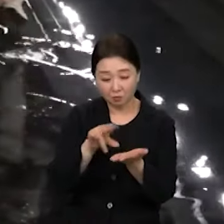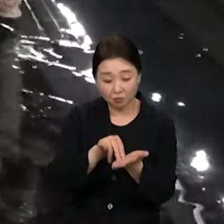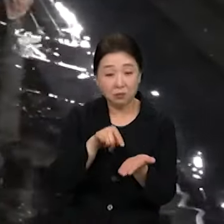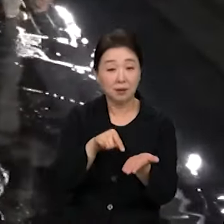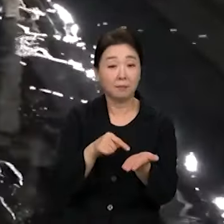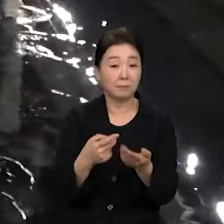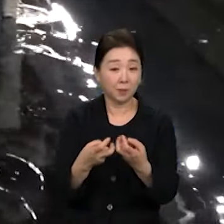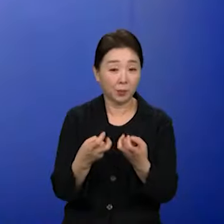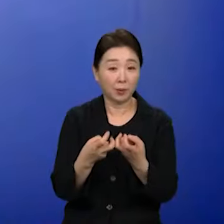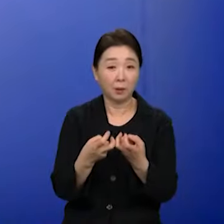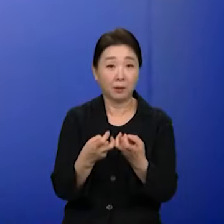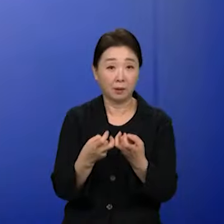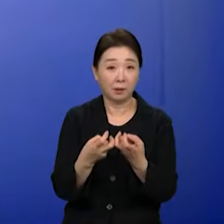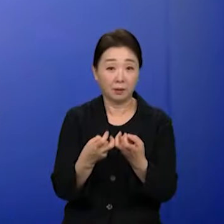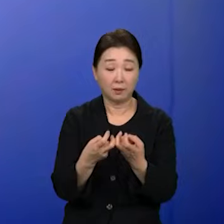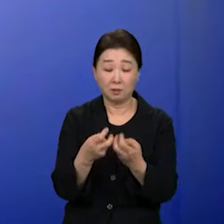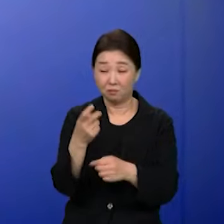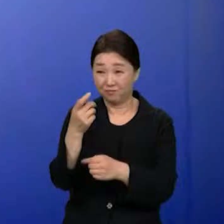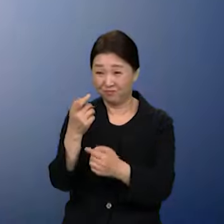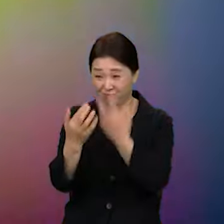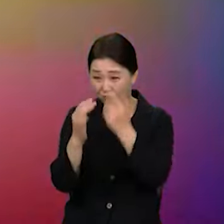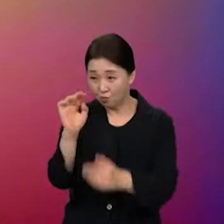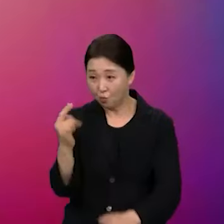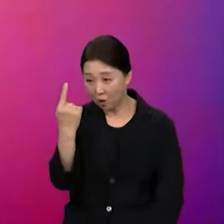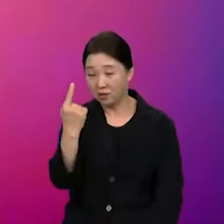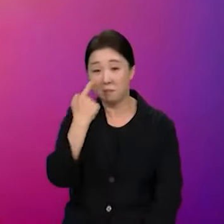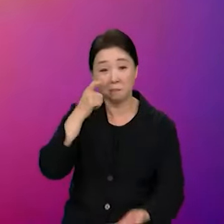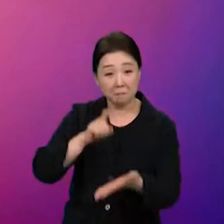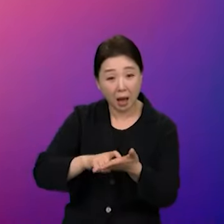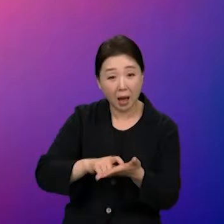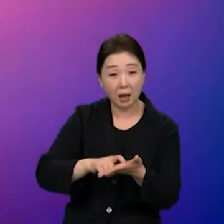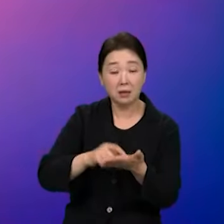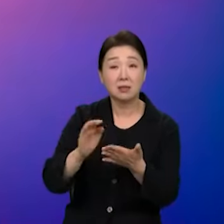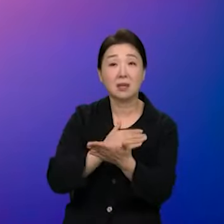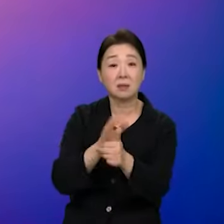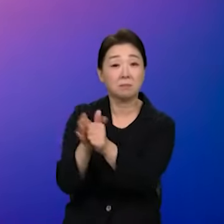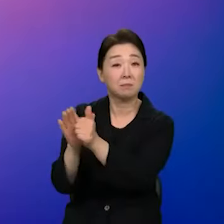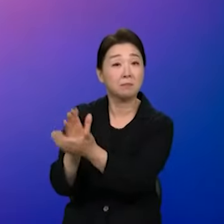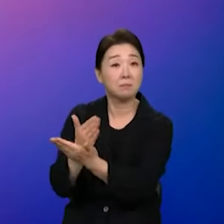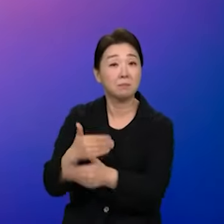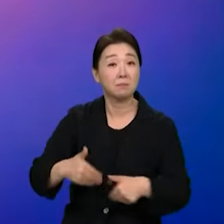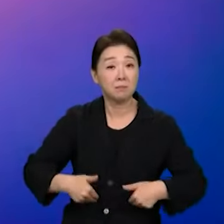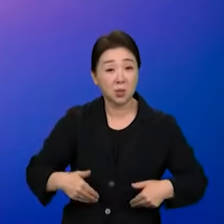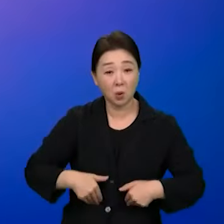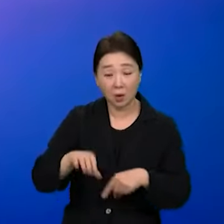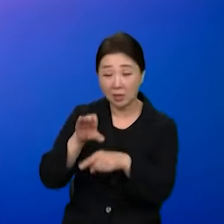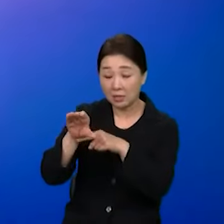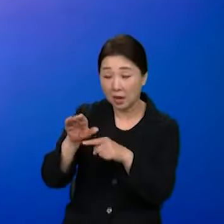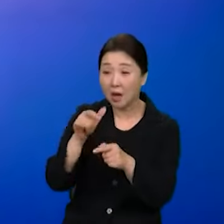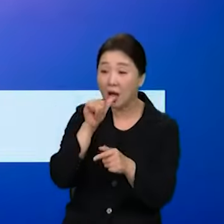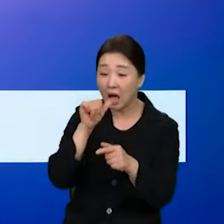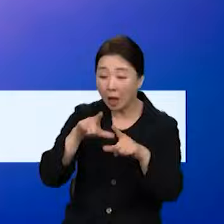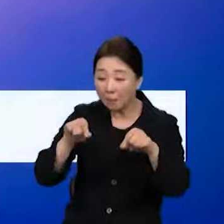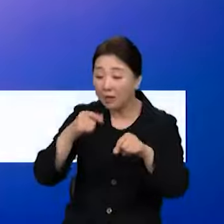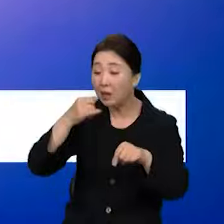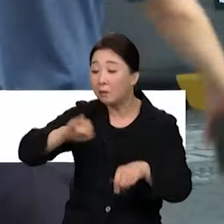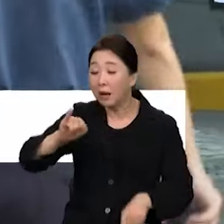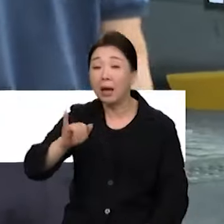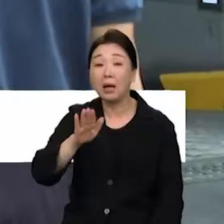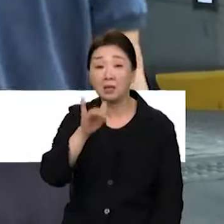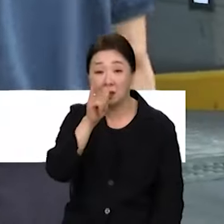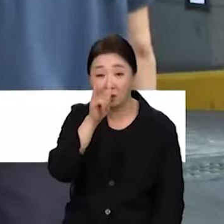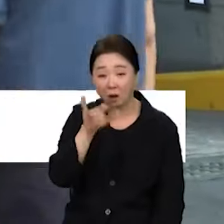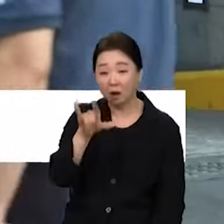남았습니다. 우선 불이 난 원인이 나와야 책임 분배가 가능합니다. 차량 배터리 결함이 밝혀지면